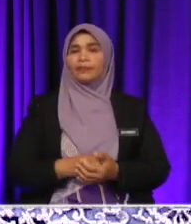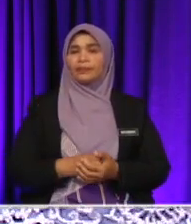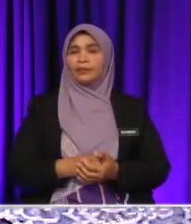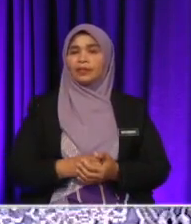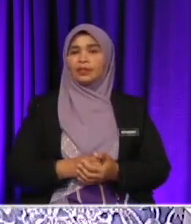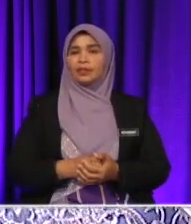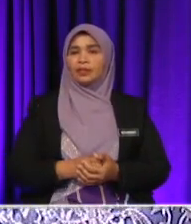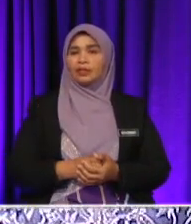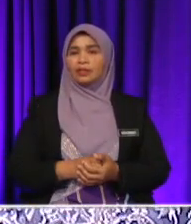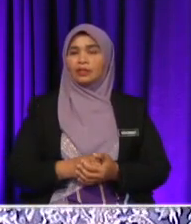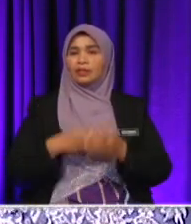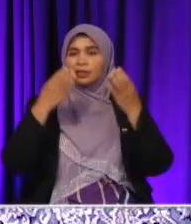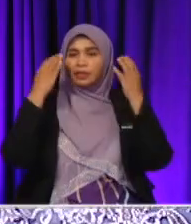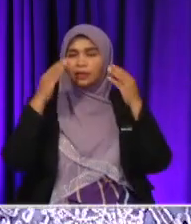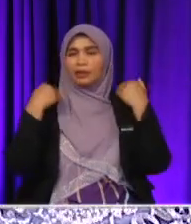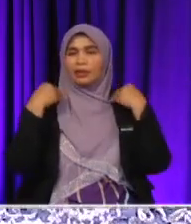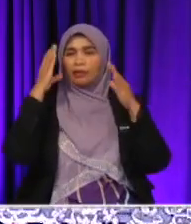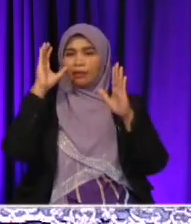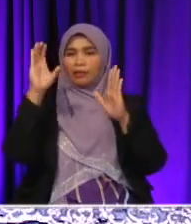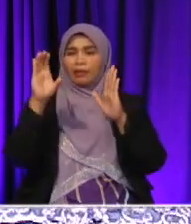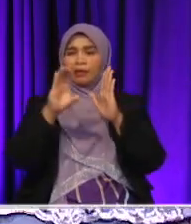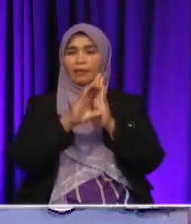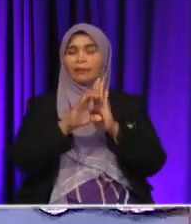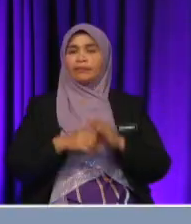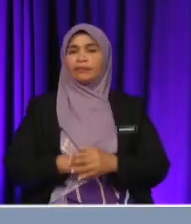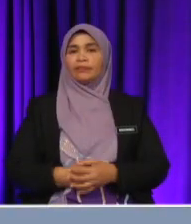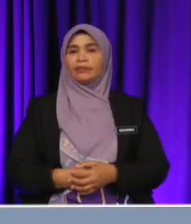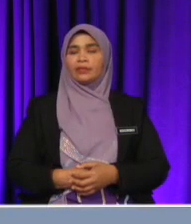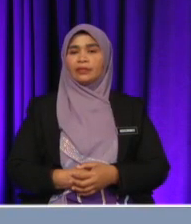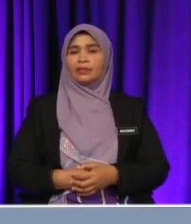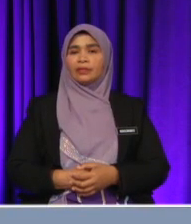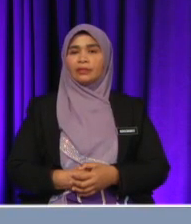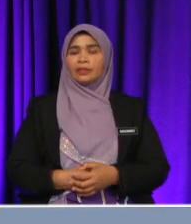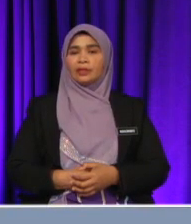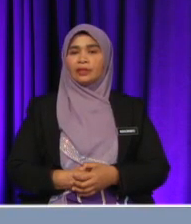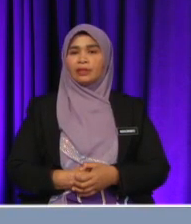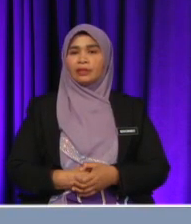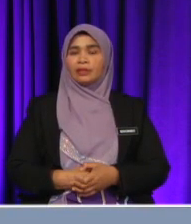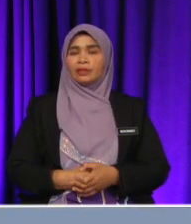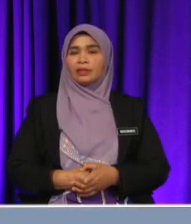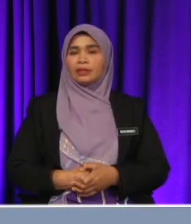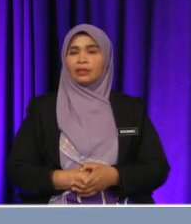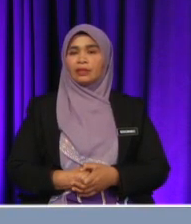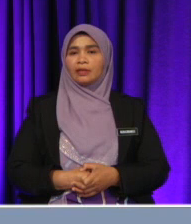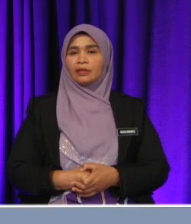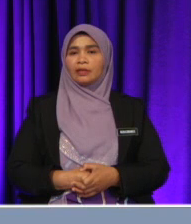to Oke Cikgu I do ini adalah akar new ford Oke